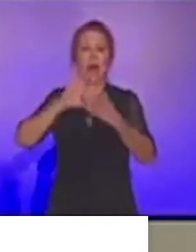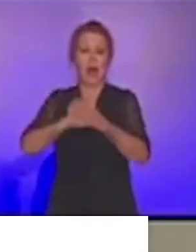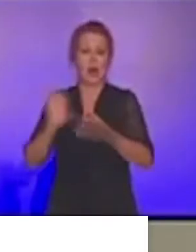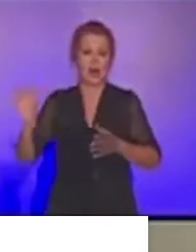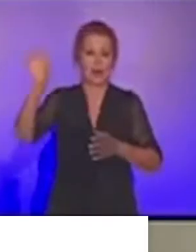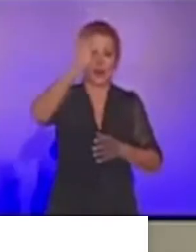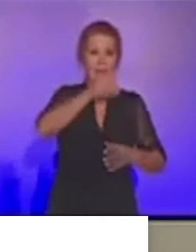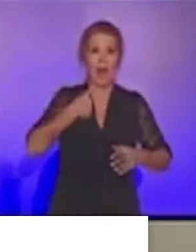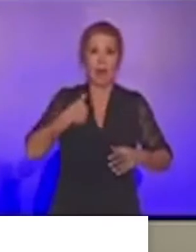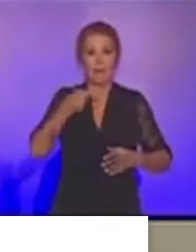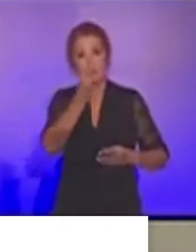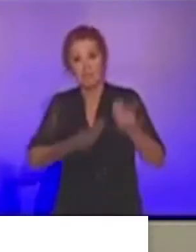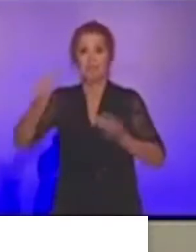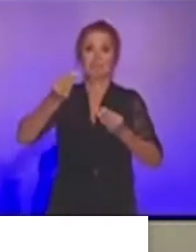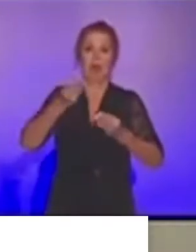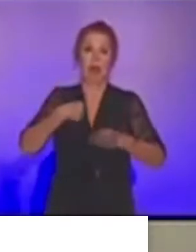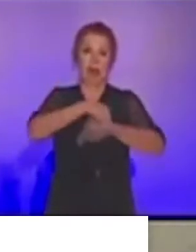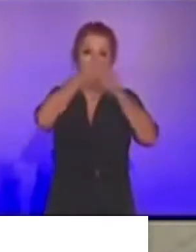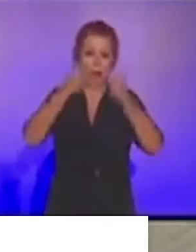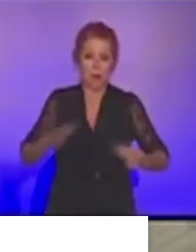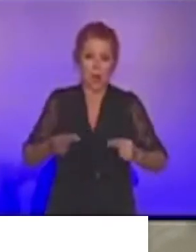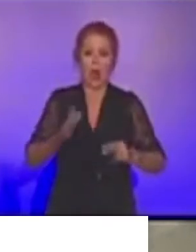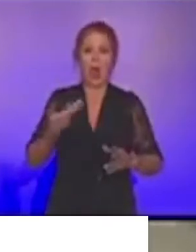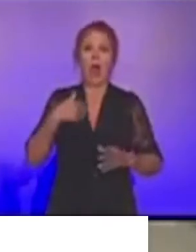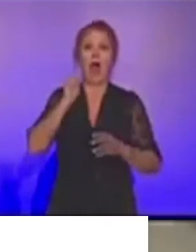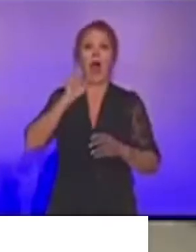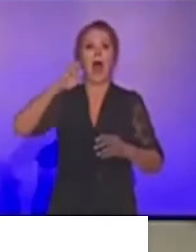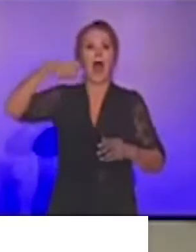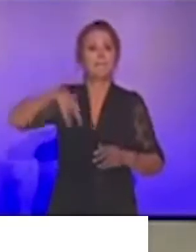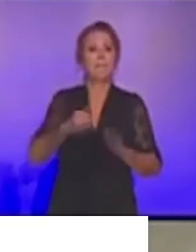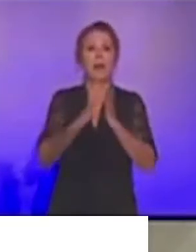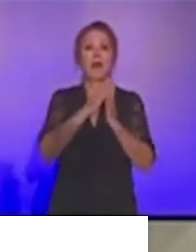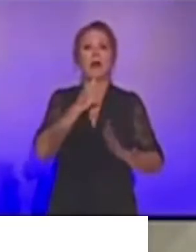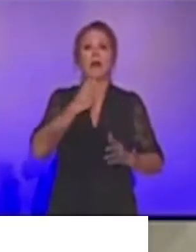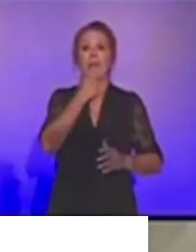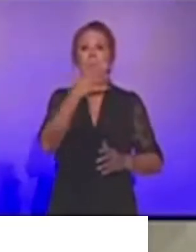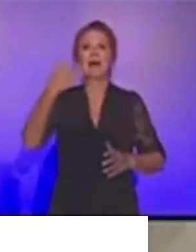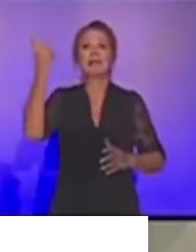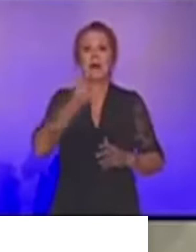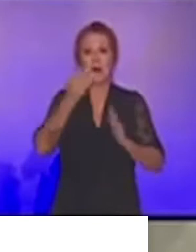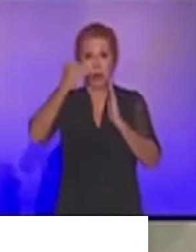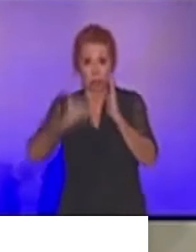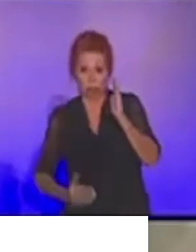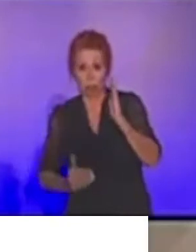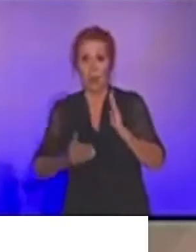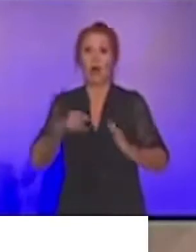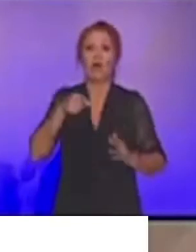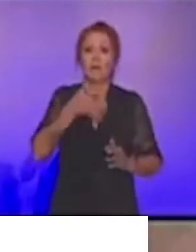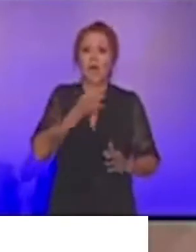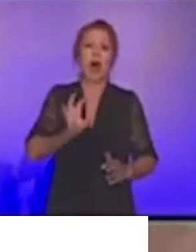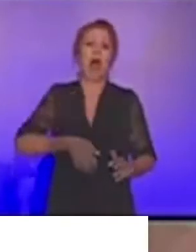Ευρωπαϊκής Ένωσης την ώρα που το ΑΕΠ είναι 15% μειωμένο είναι τουλάχιστον